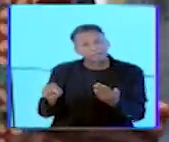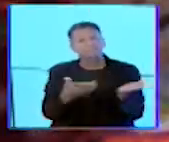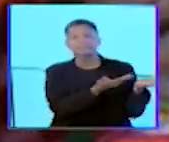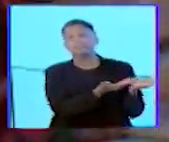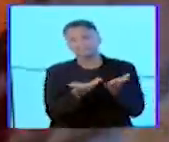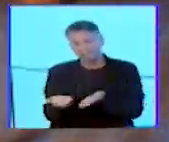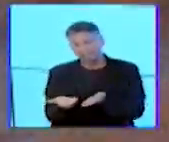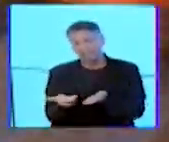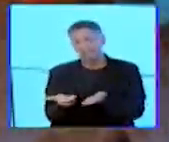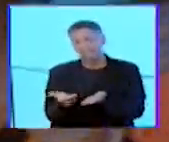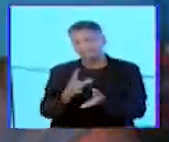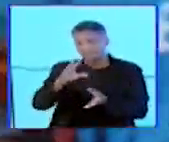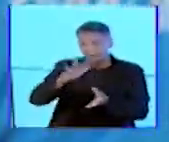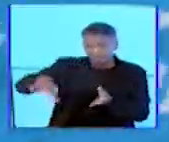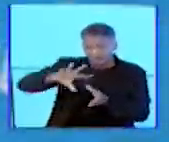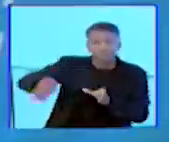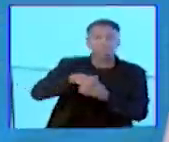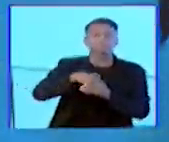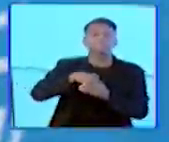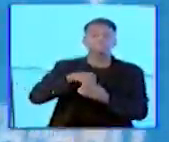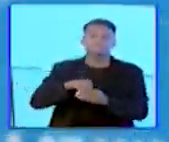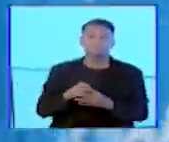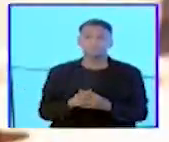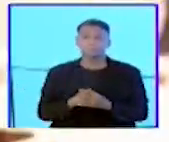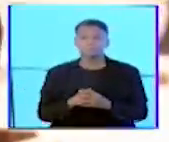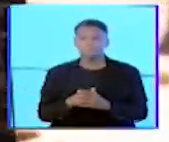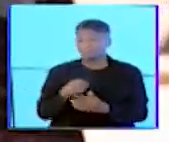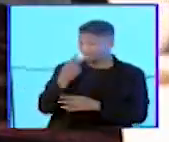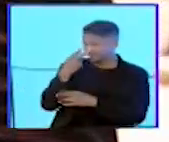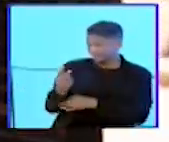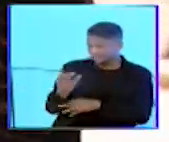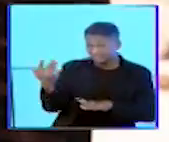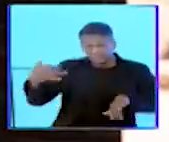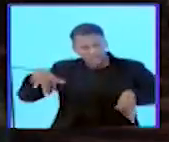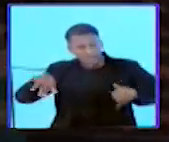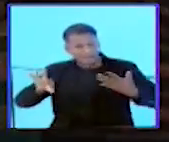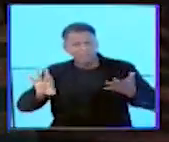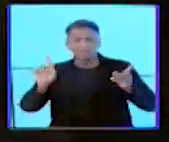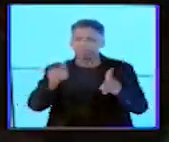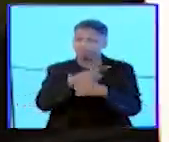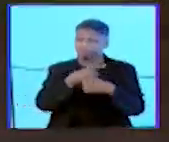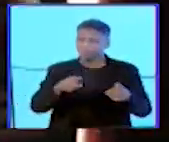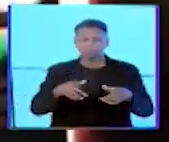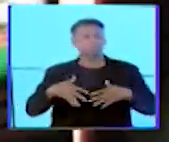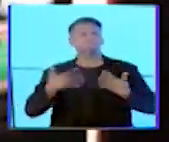mereka. Keakraban ini membuat saya larut dalam tarian dan irama musik.